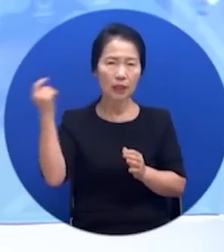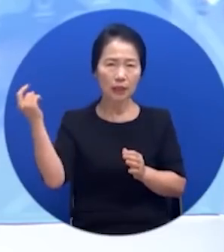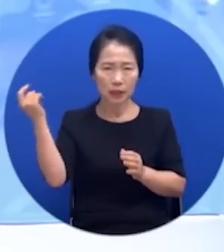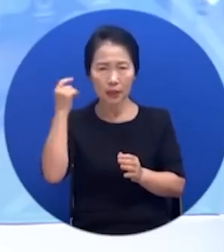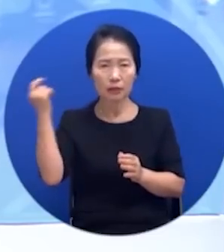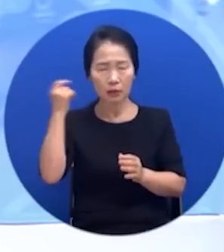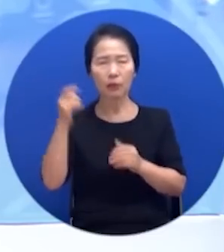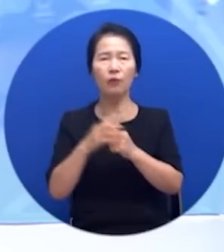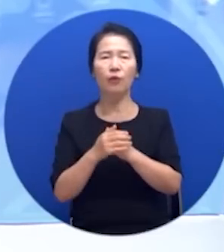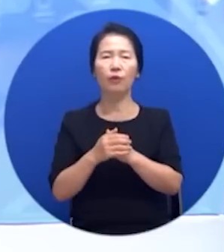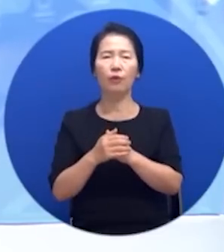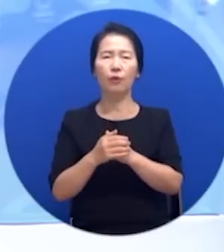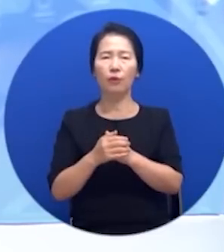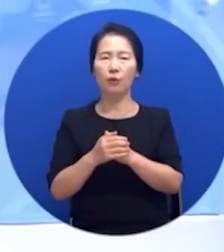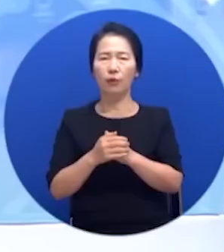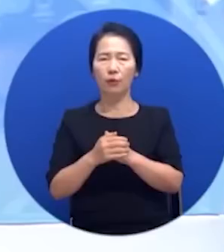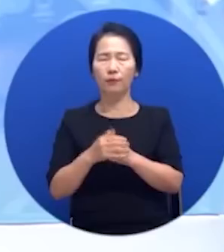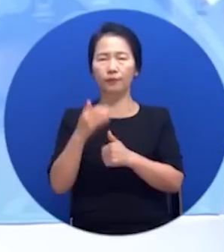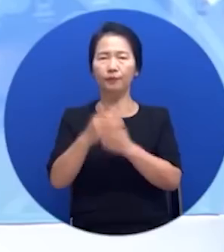번만 역사하시면